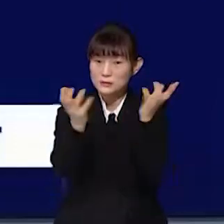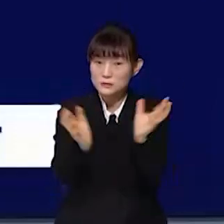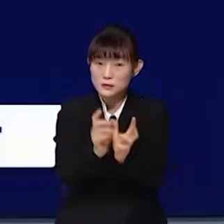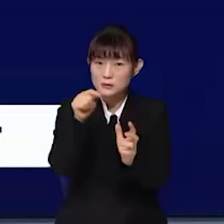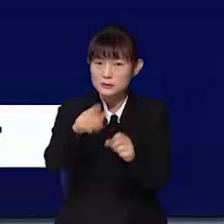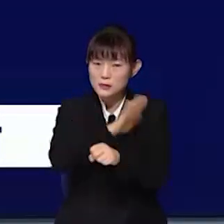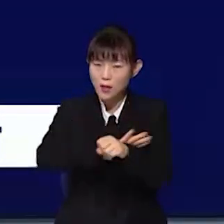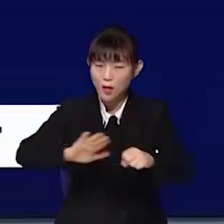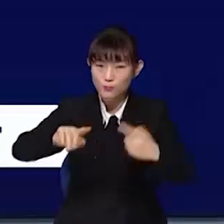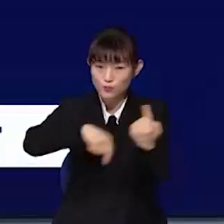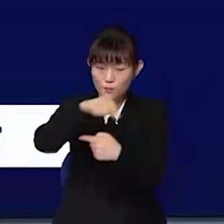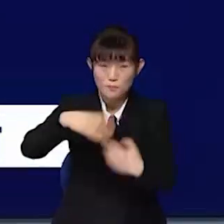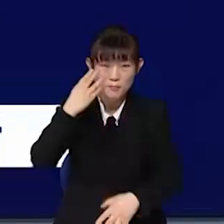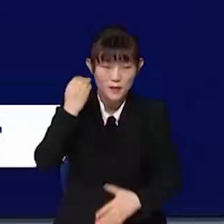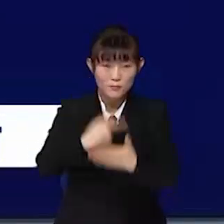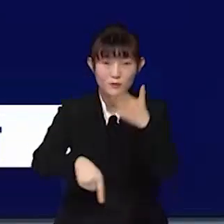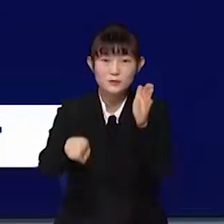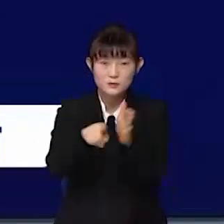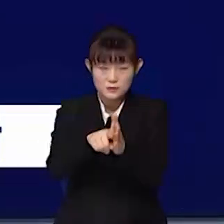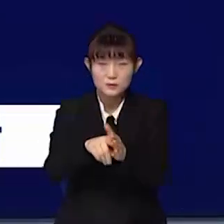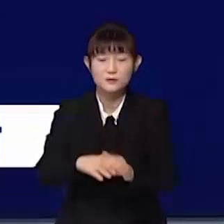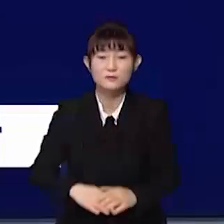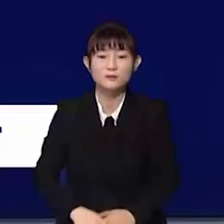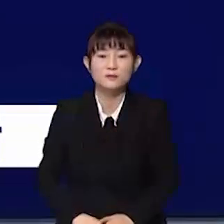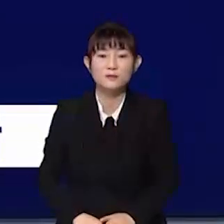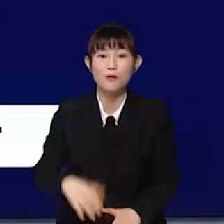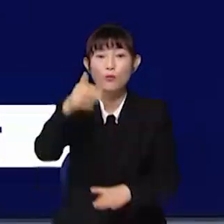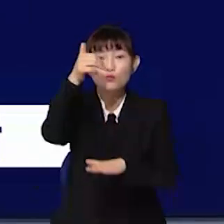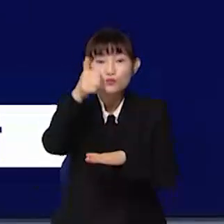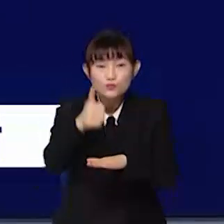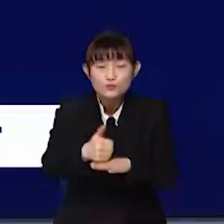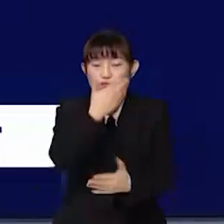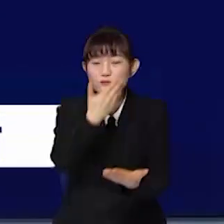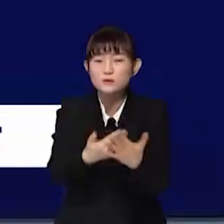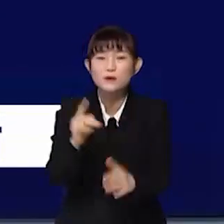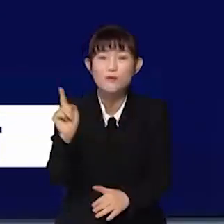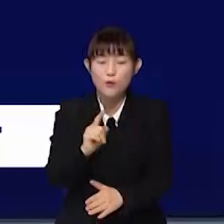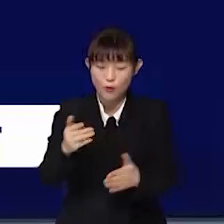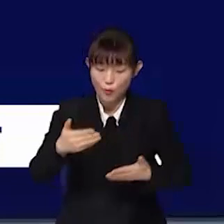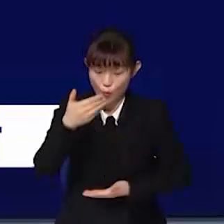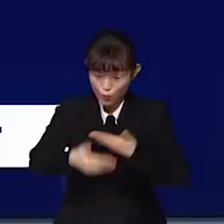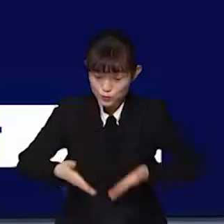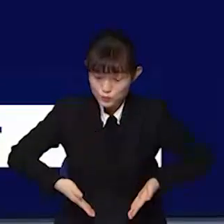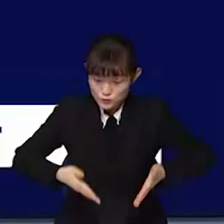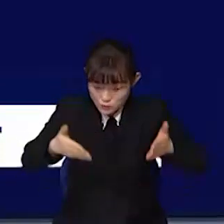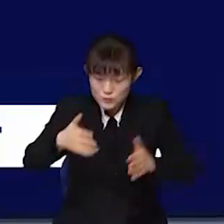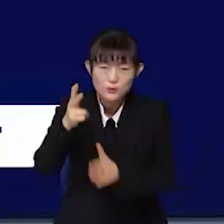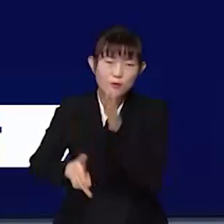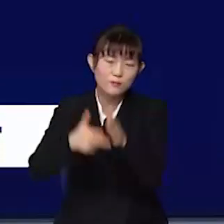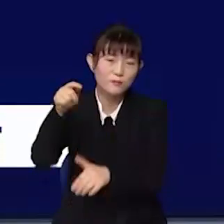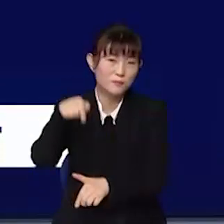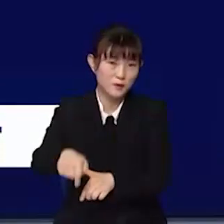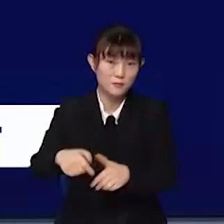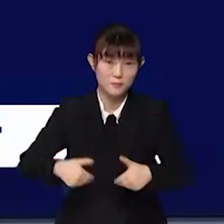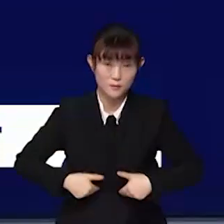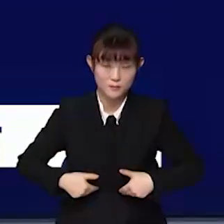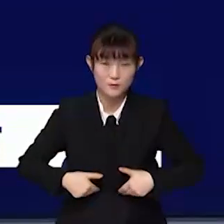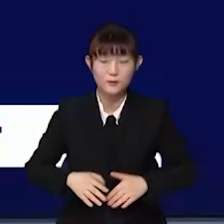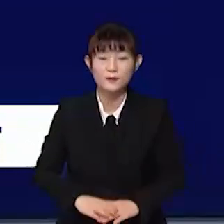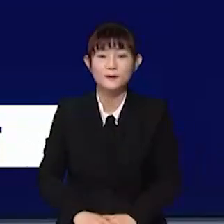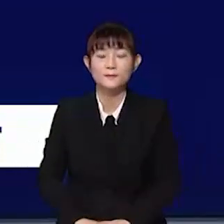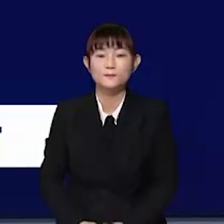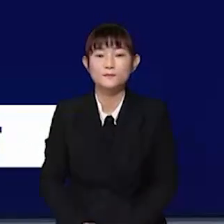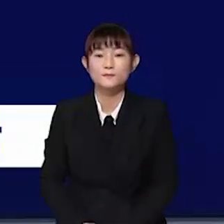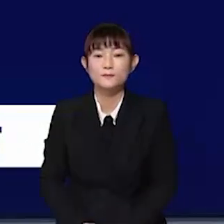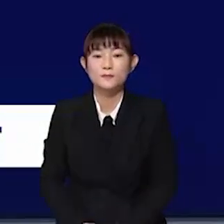제대로 조성되기 위해서는 결국은 고속도로나 철도 인프라가 필요하다.